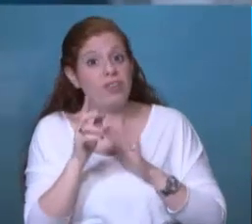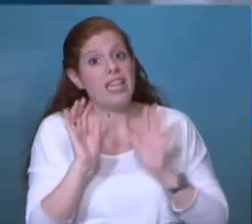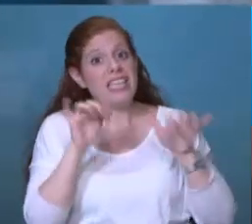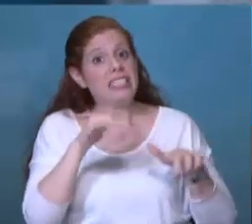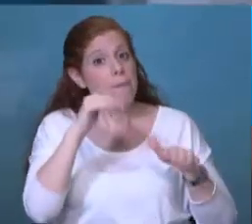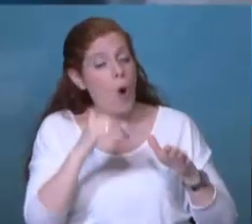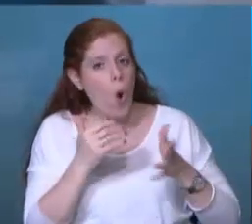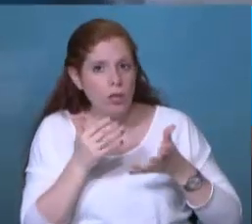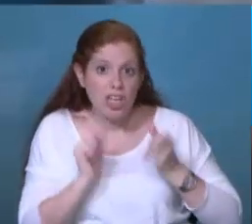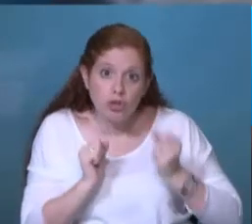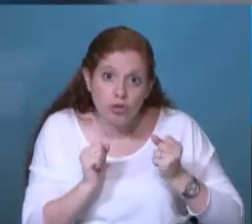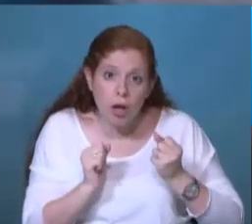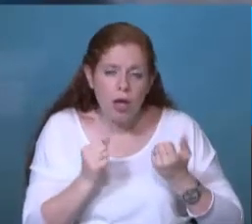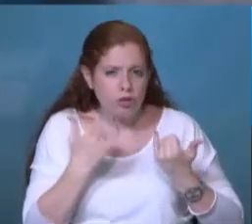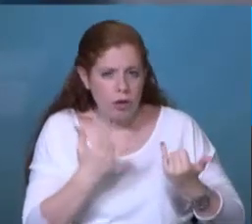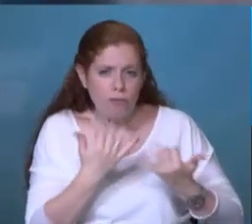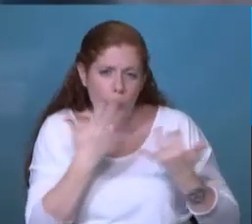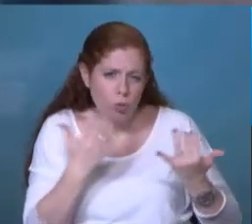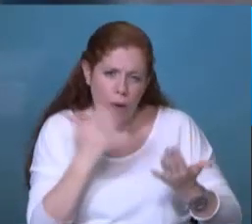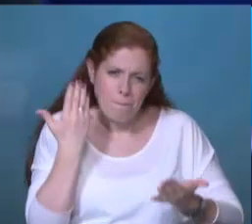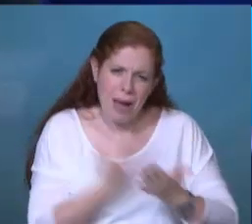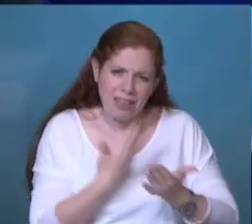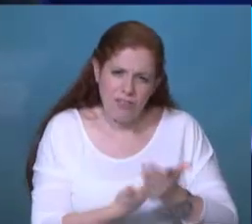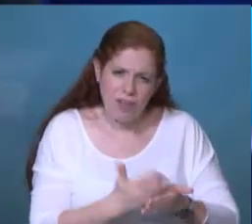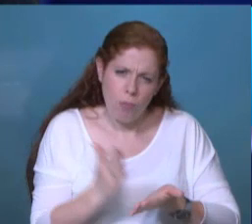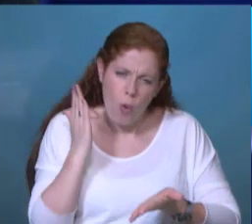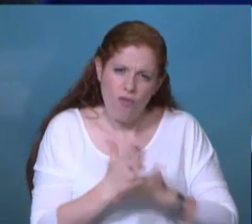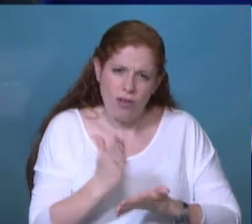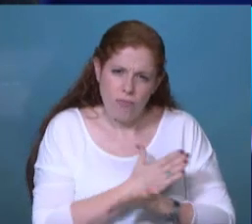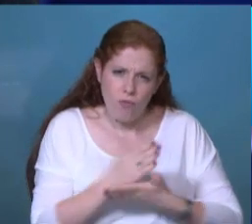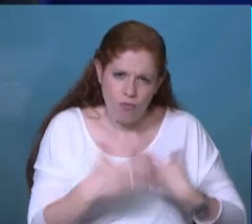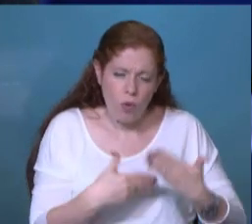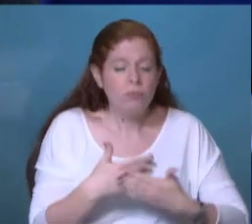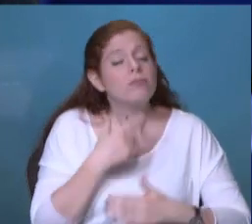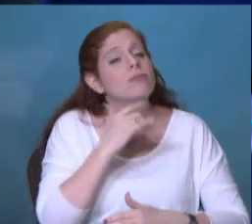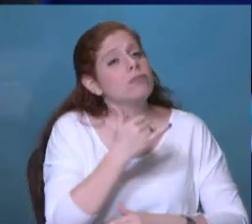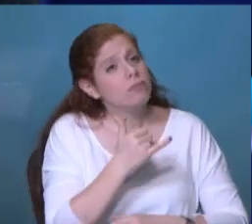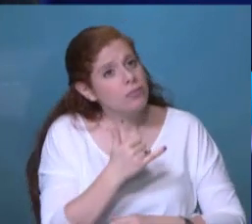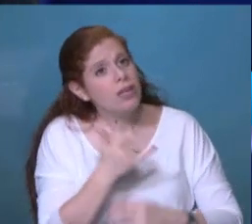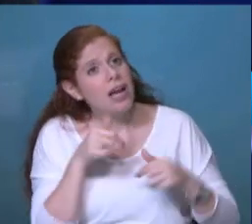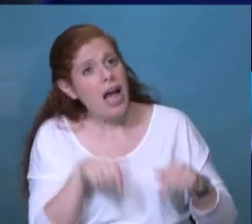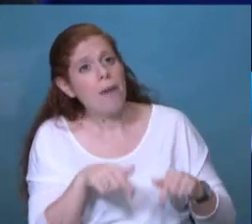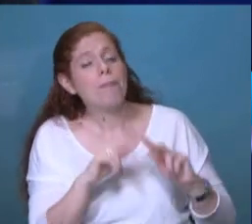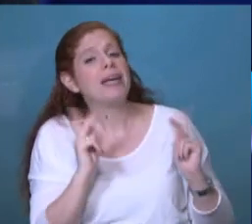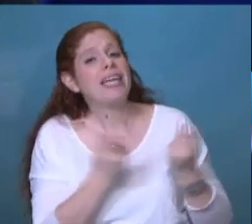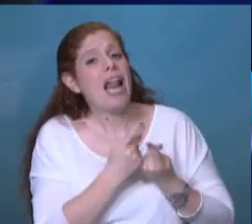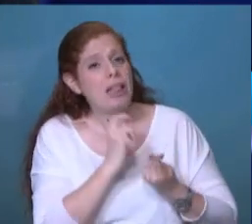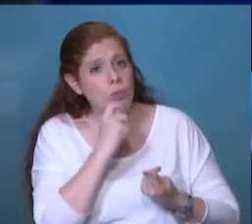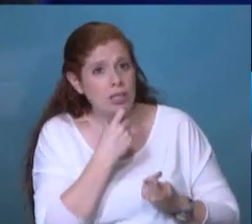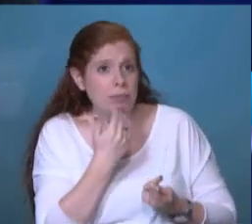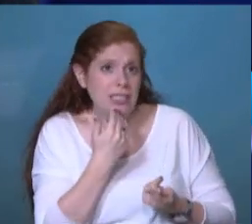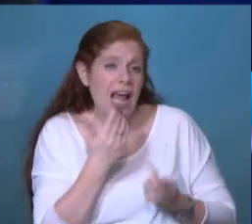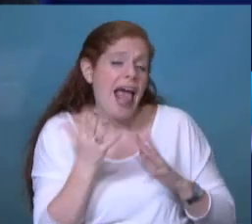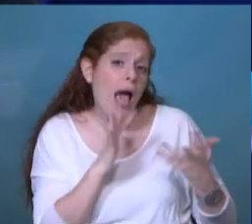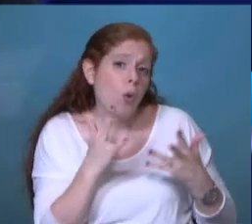ברור, הם לא מחכים לכלום, הם מכתיבים עובדות. נכון, עם תחילת הסנקציות האמריקניות, הערכה כאן בקהילת המודיעין בישראל הייתה שהאיראנים